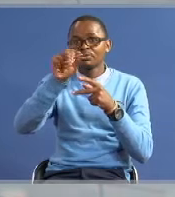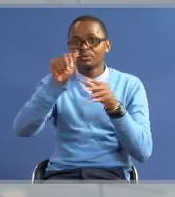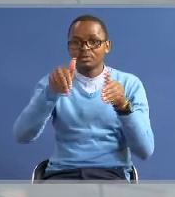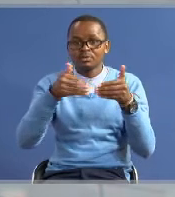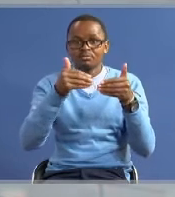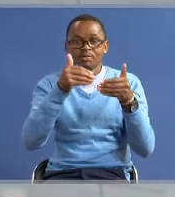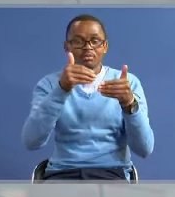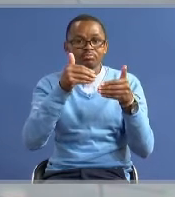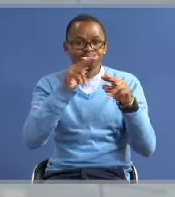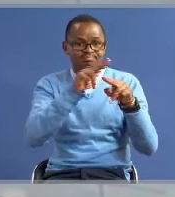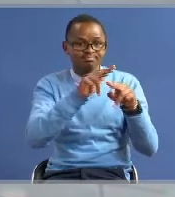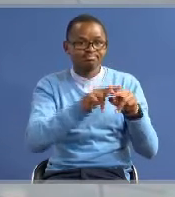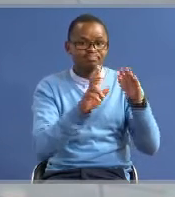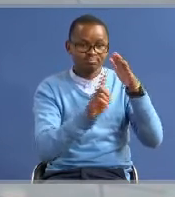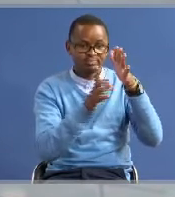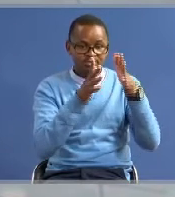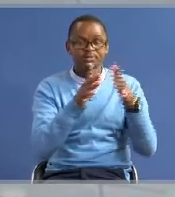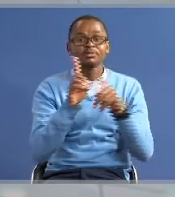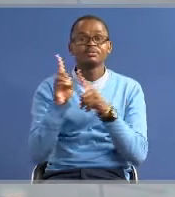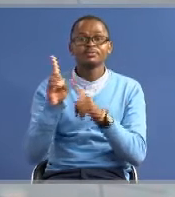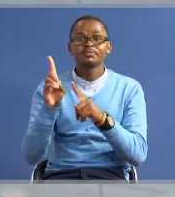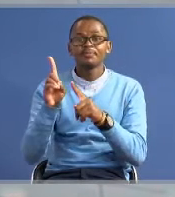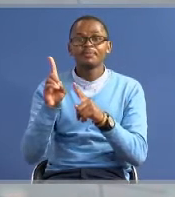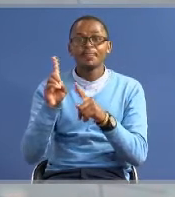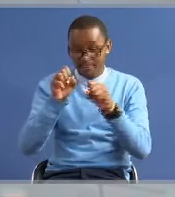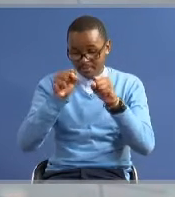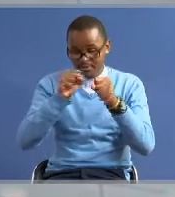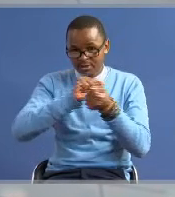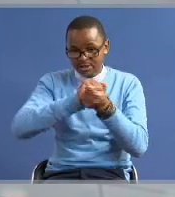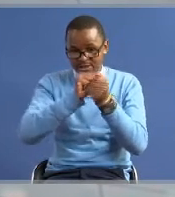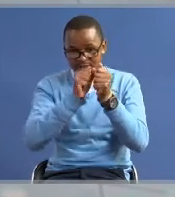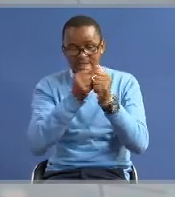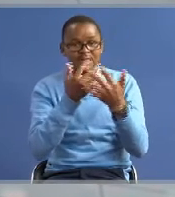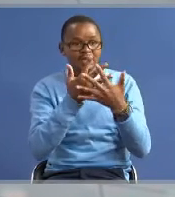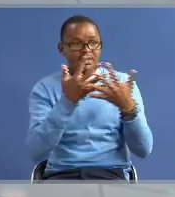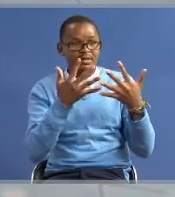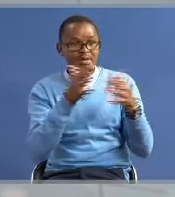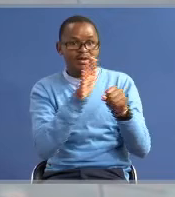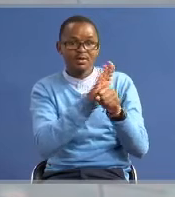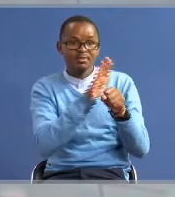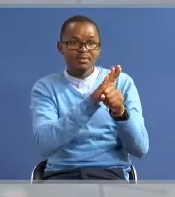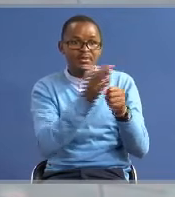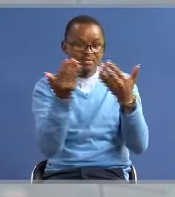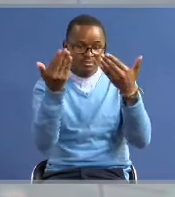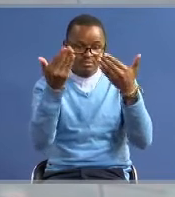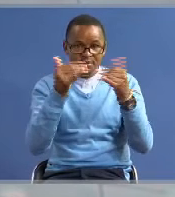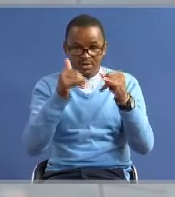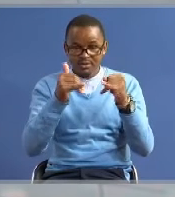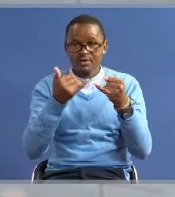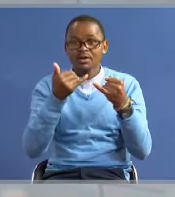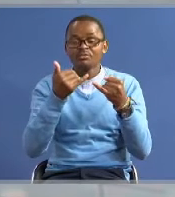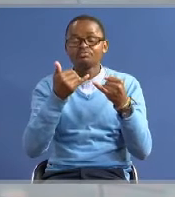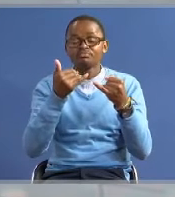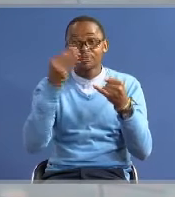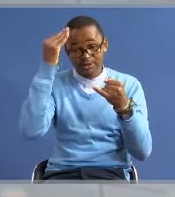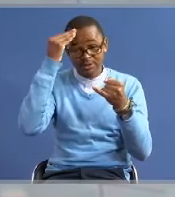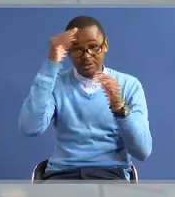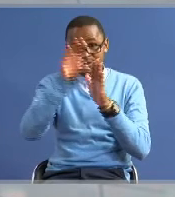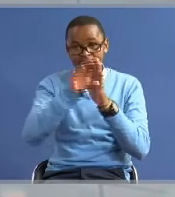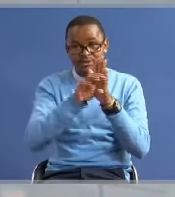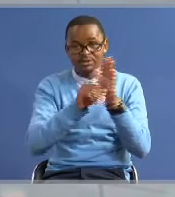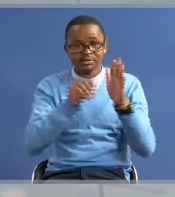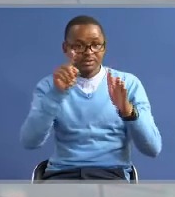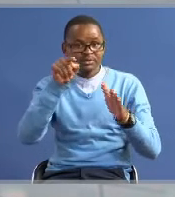kutoa kiti cha kuwa waziri katika sekta hiyo, ameweza kubatilisha mambo wa kadha ikiwemo kuleta mfumo mpya wa elimu ambao